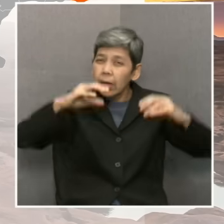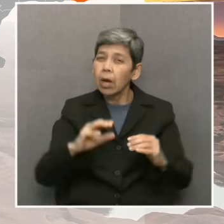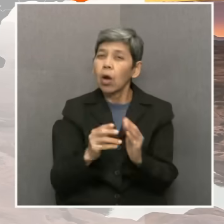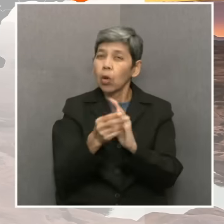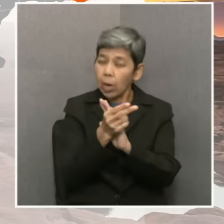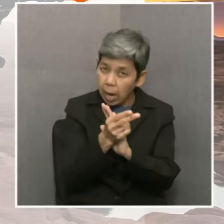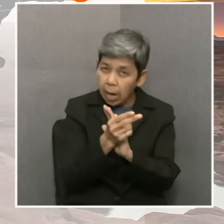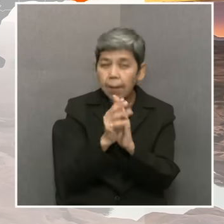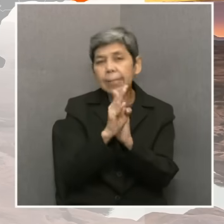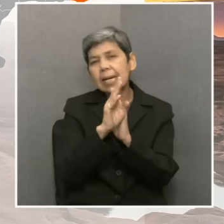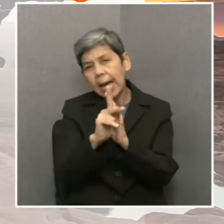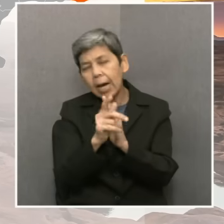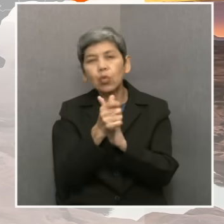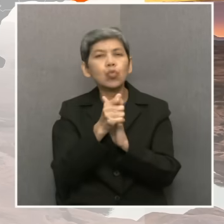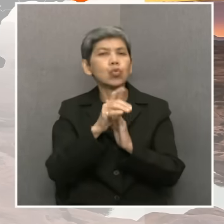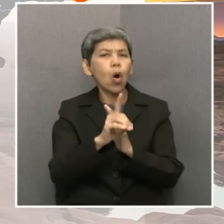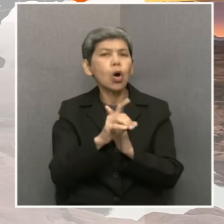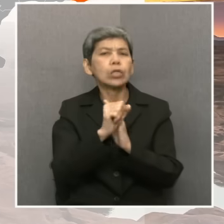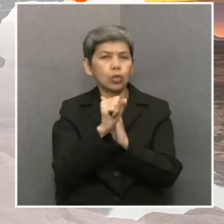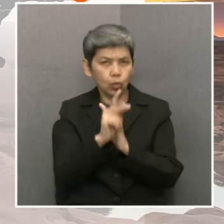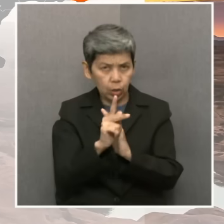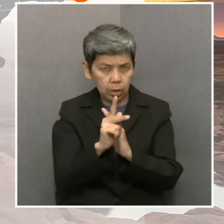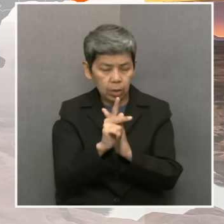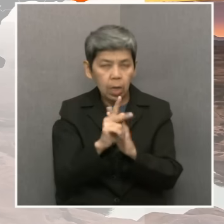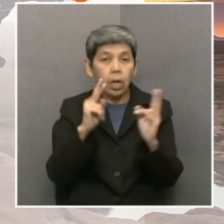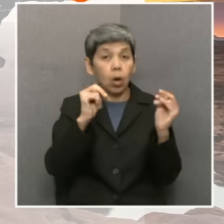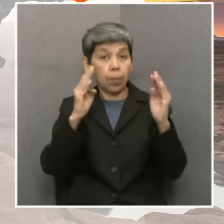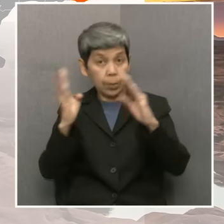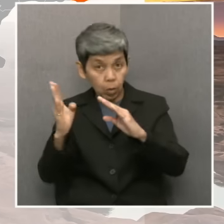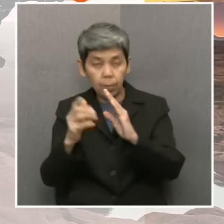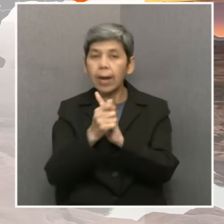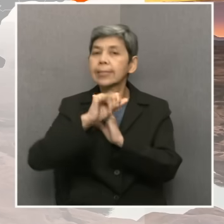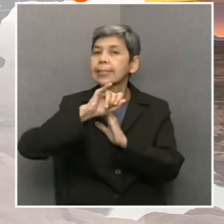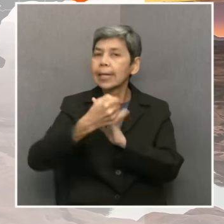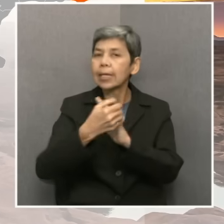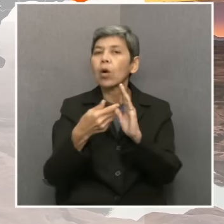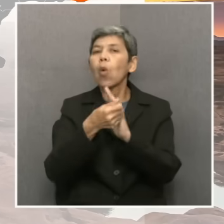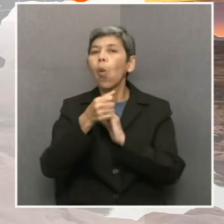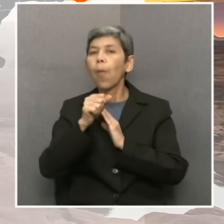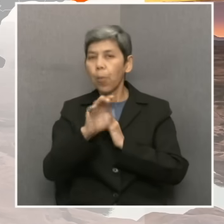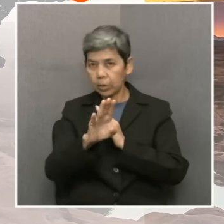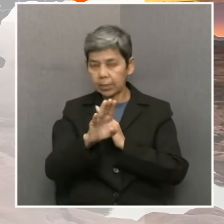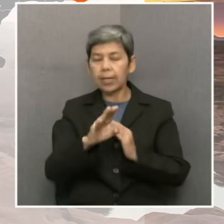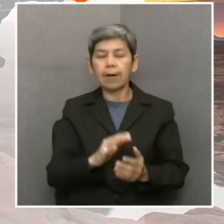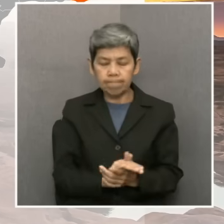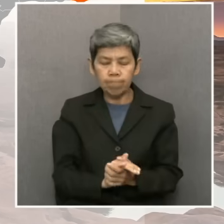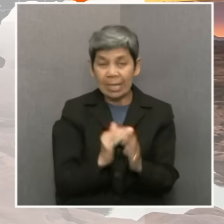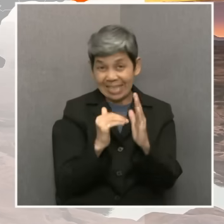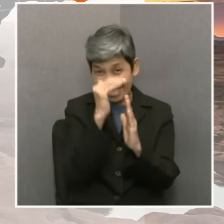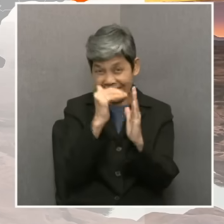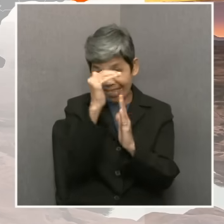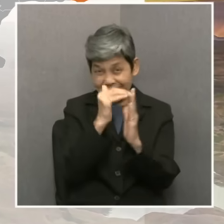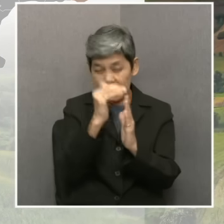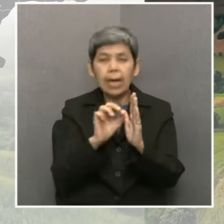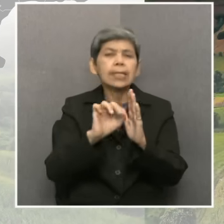หนองคายบึงกาฬอุดรธานีสกลนครนครพนมอำนาจเจริญและอุบลราชธานีภาคเหนือในพื้นที่